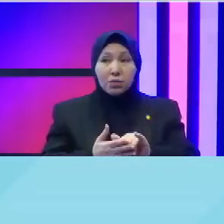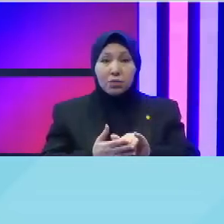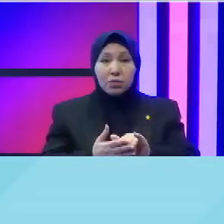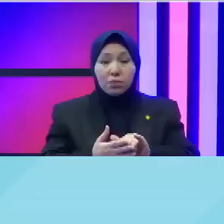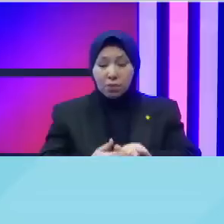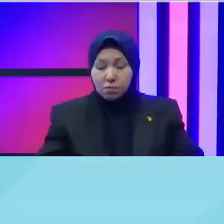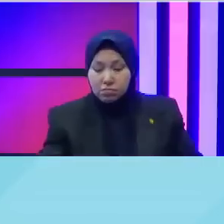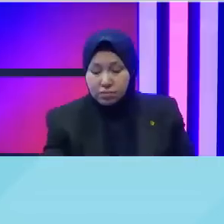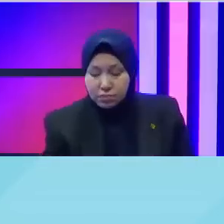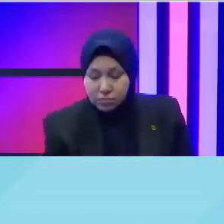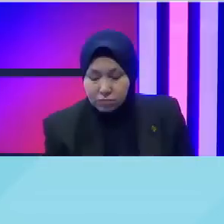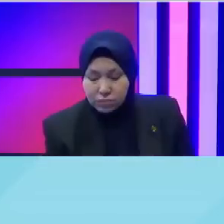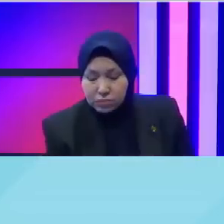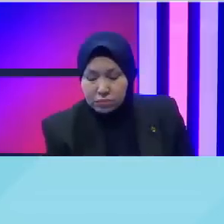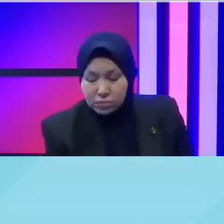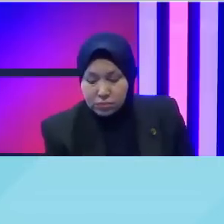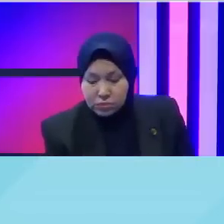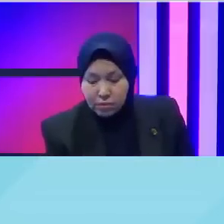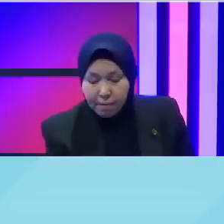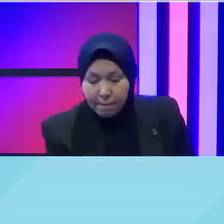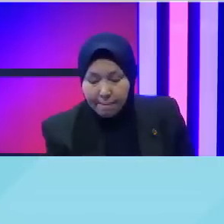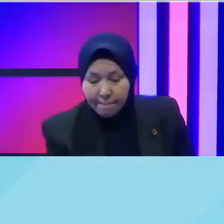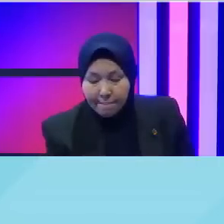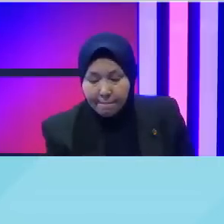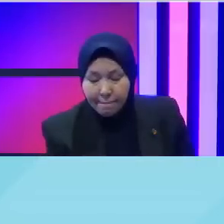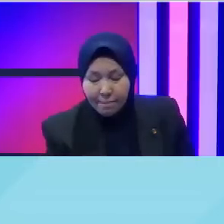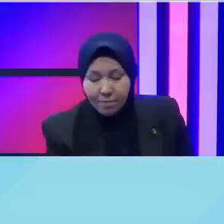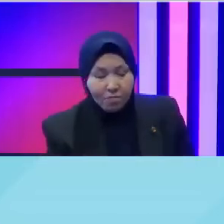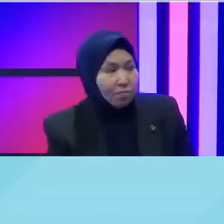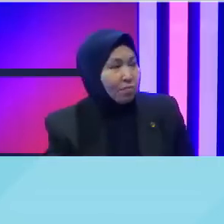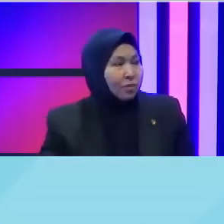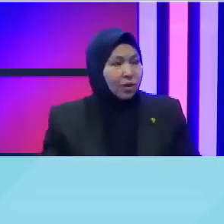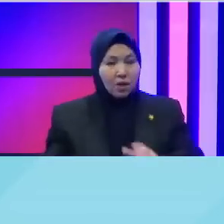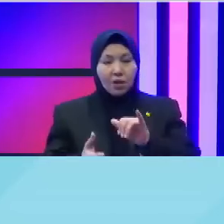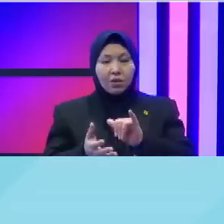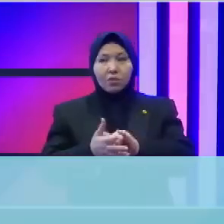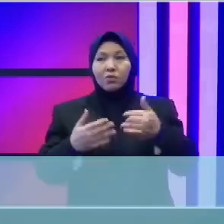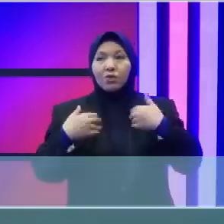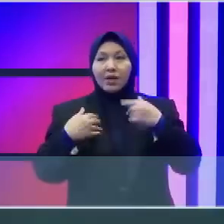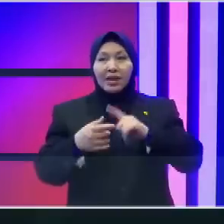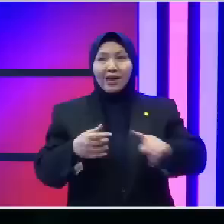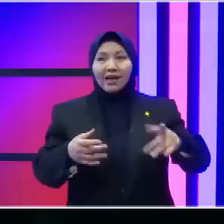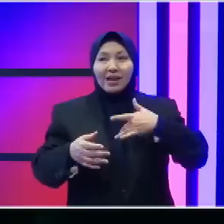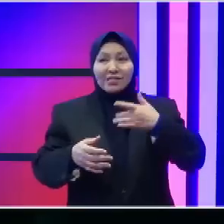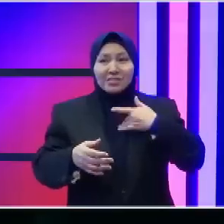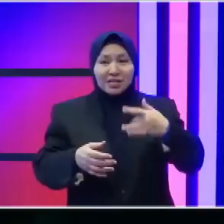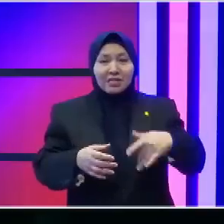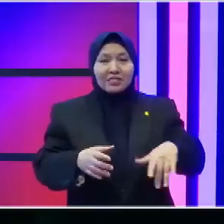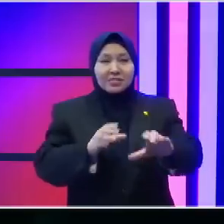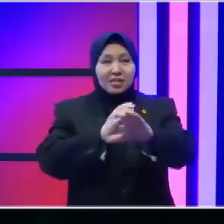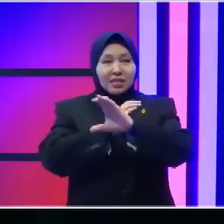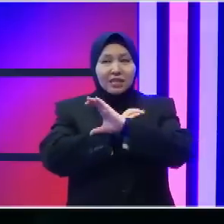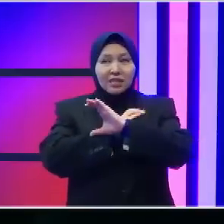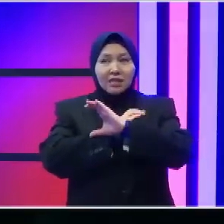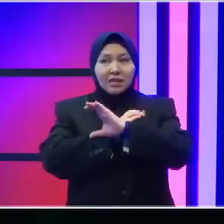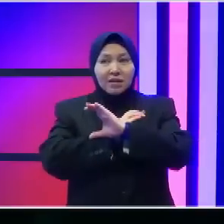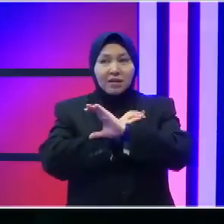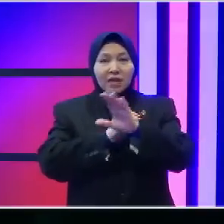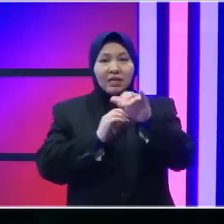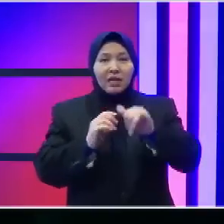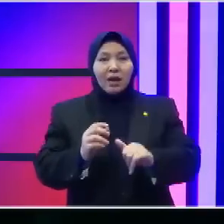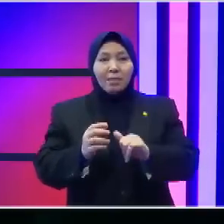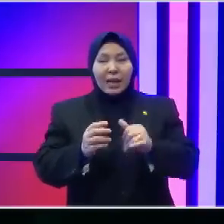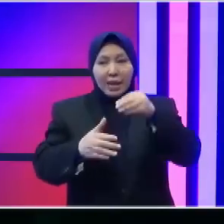wudda. Wudda. Apa maksud wudda? Itu maksudnya adalah rasa cinta, ya, rasa cinta